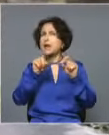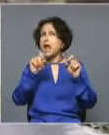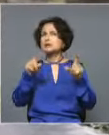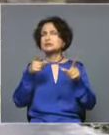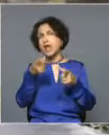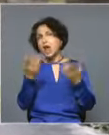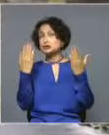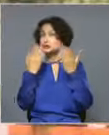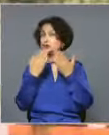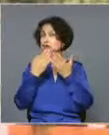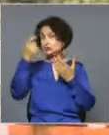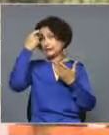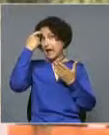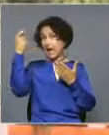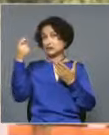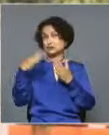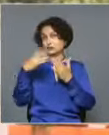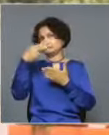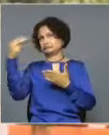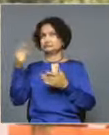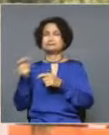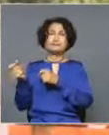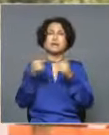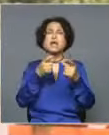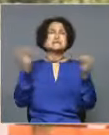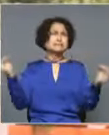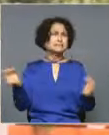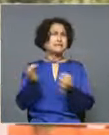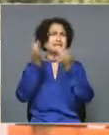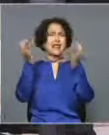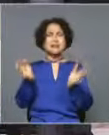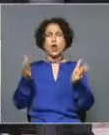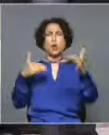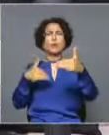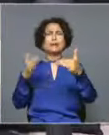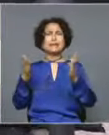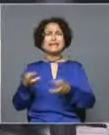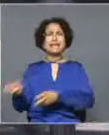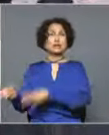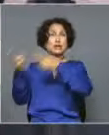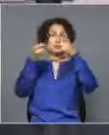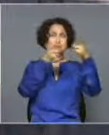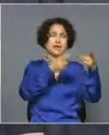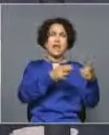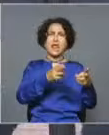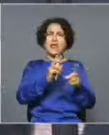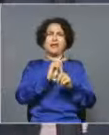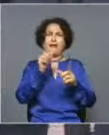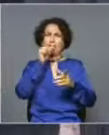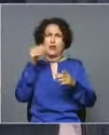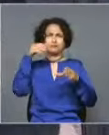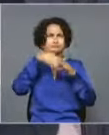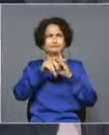от читалището могат да ги изпратят. Дрон е снабден със специална кутия за транспортиране, която е водонепроницаема.